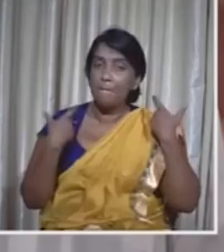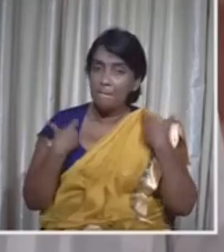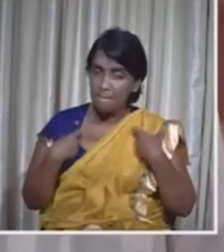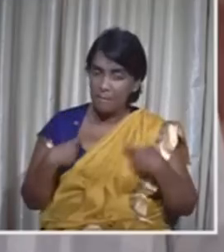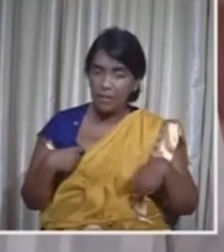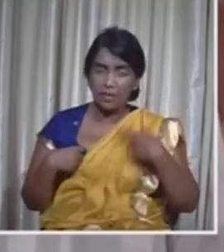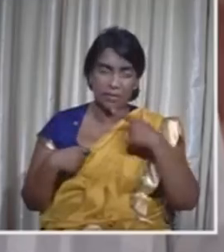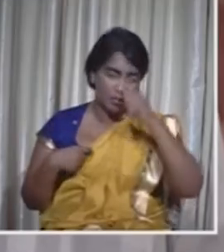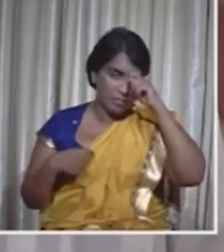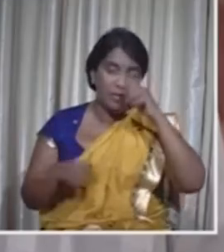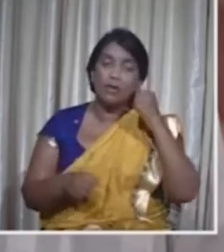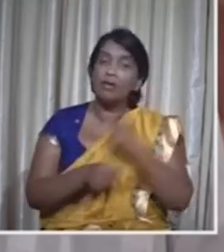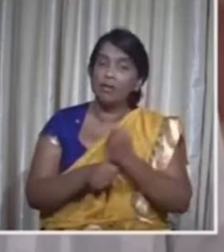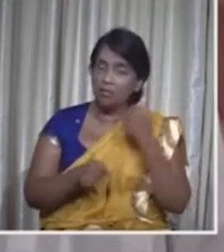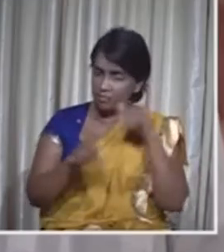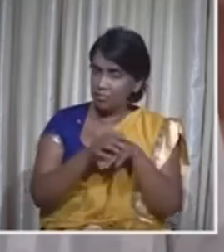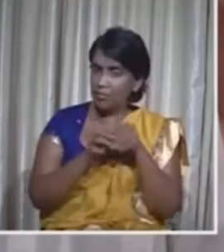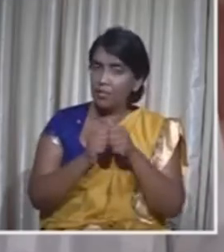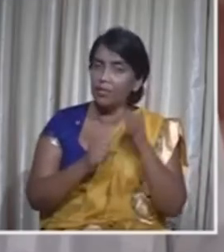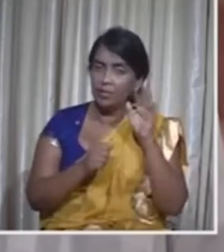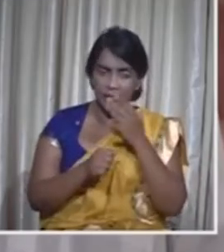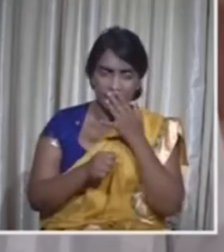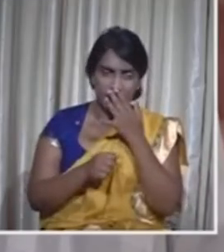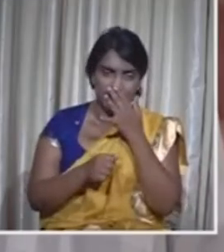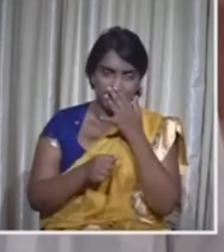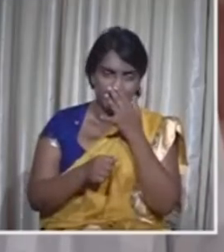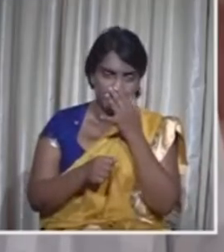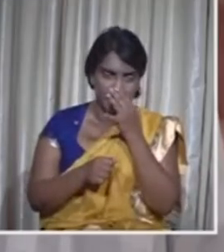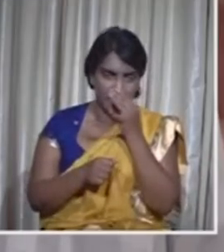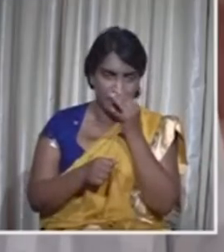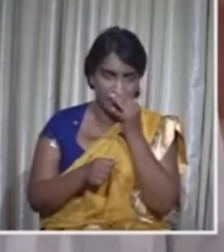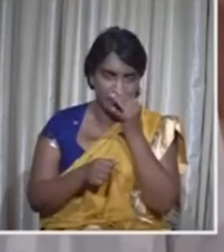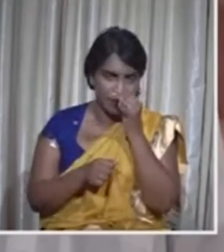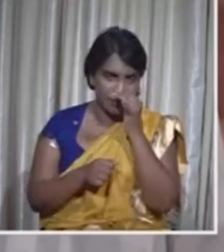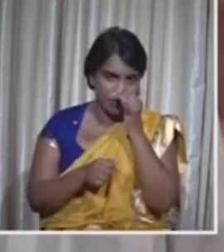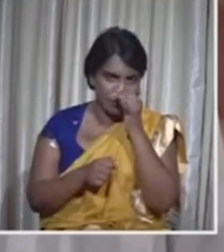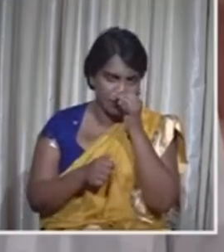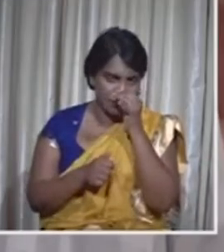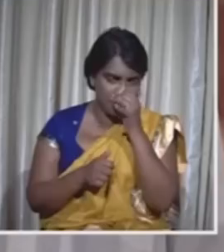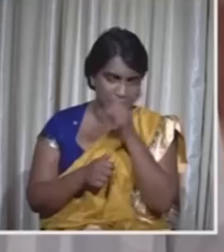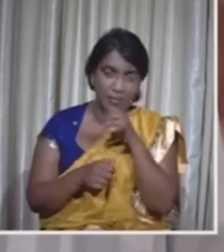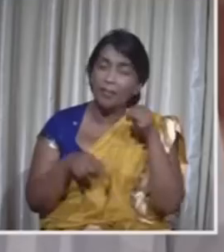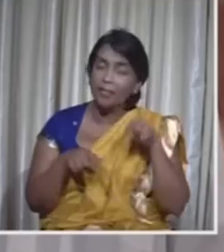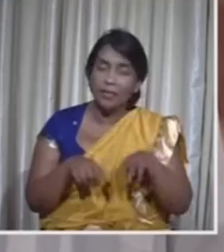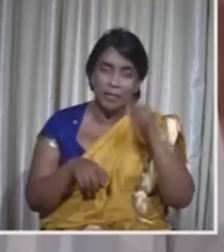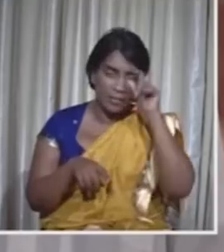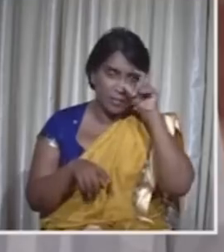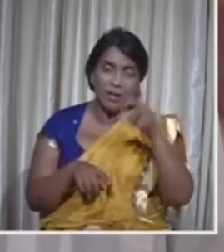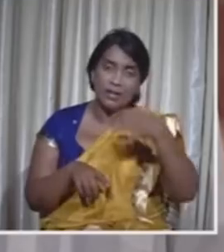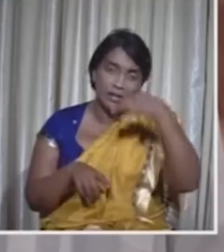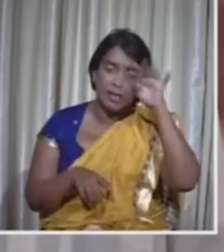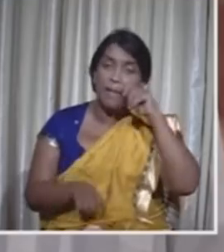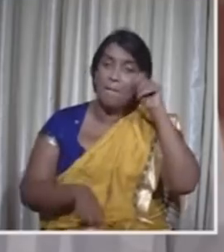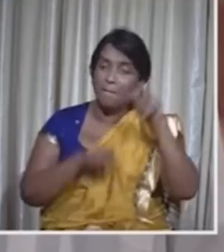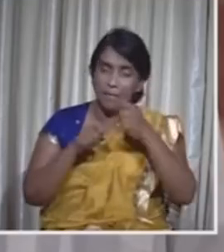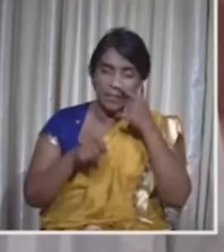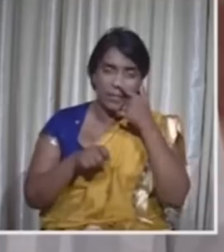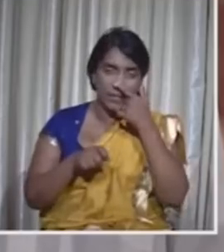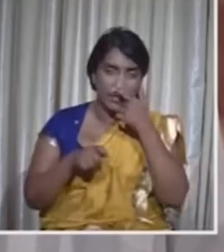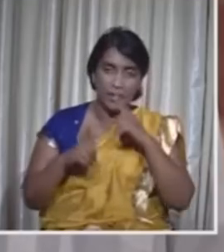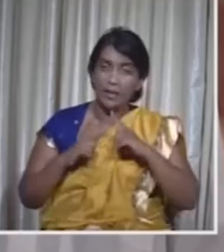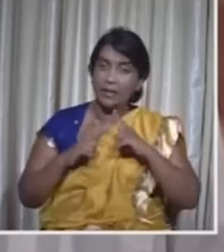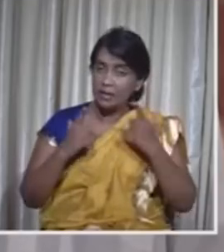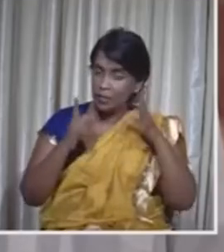மக்கள் துன்பப்படுவதை, வேதனைப்படுவதை, தெருக்களிலே இறப்பதை நாங்கள் ஏற்றுக்கொள்ளவில்லை. நாங்கள் அவர்களுக்காக அனுதாபப்படுகிறோம்,